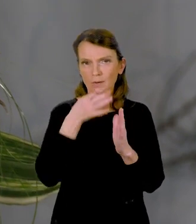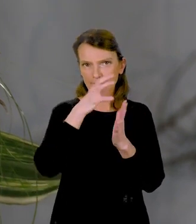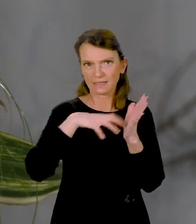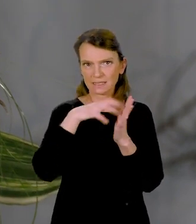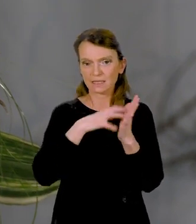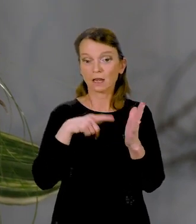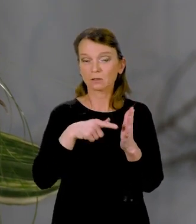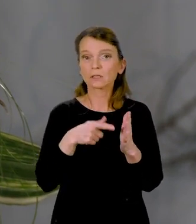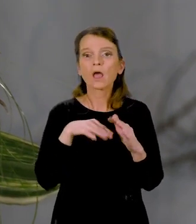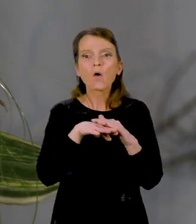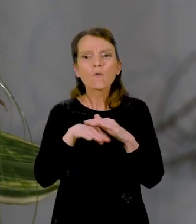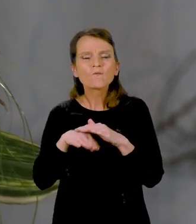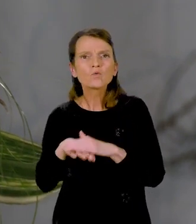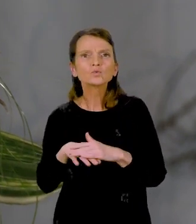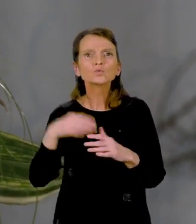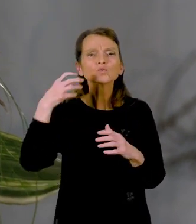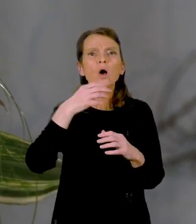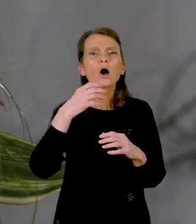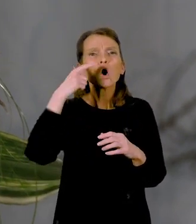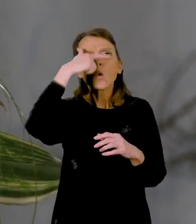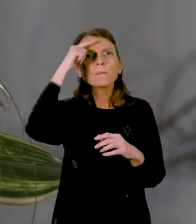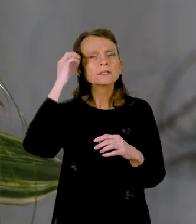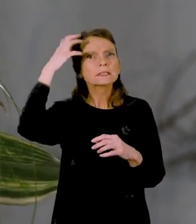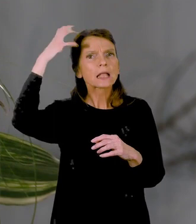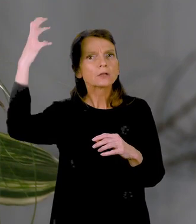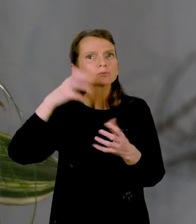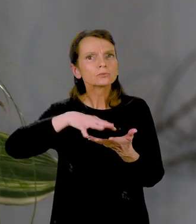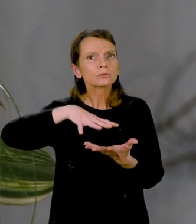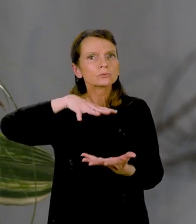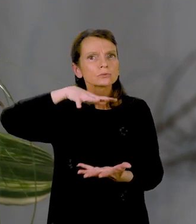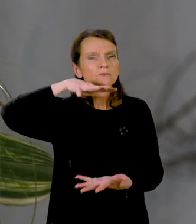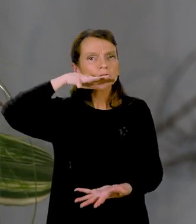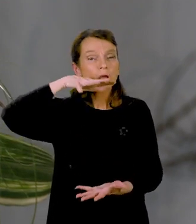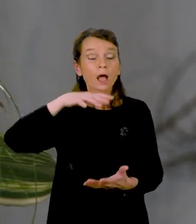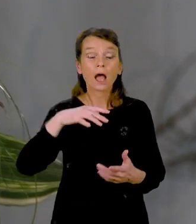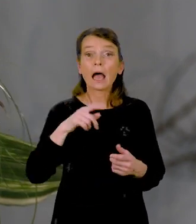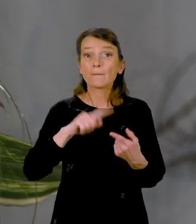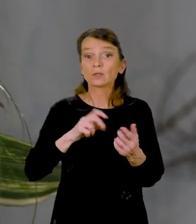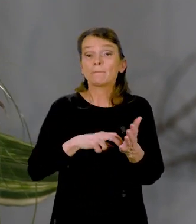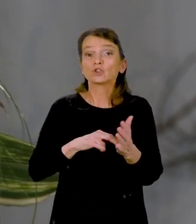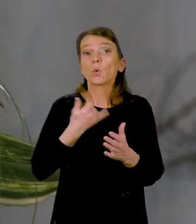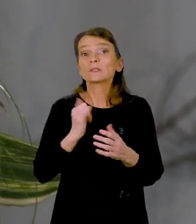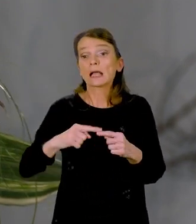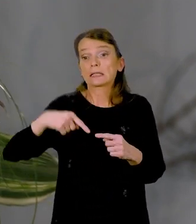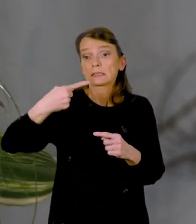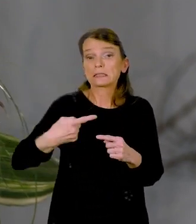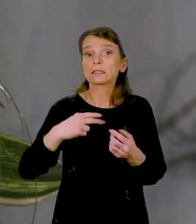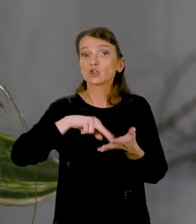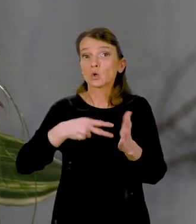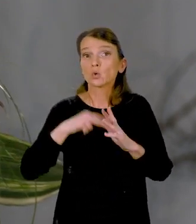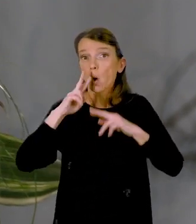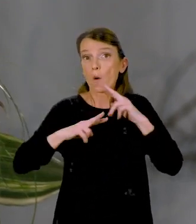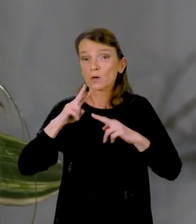virov humanističnih znanosti na Kočevskem. Povečuje jih na to še vsaka nadaljna strokovna obravnava dela